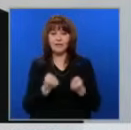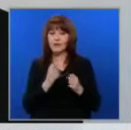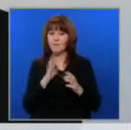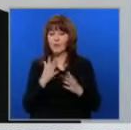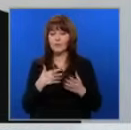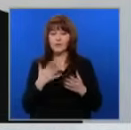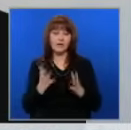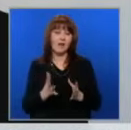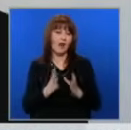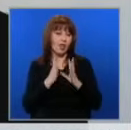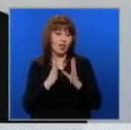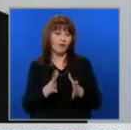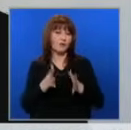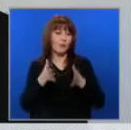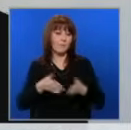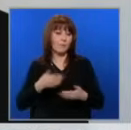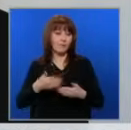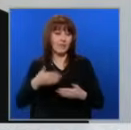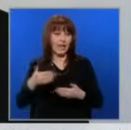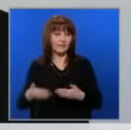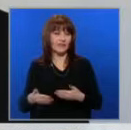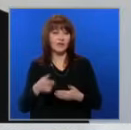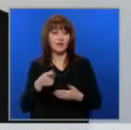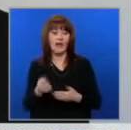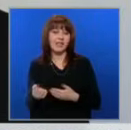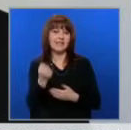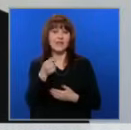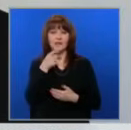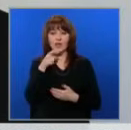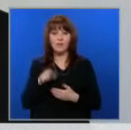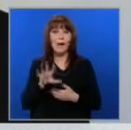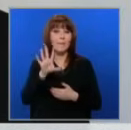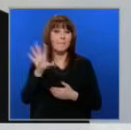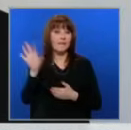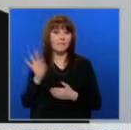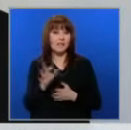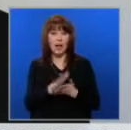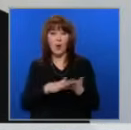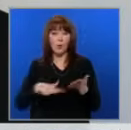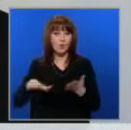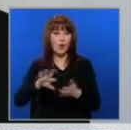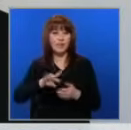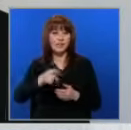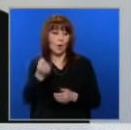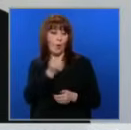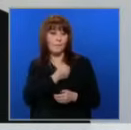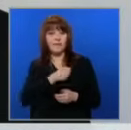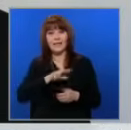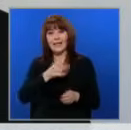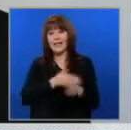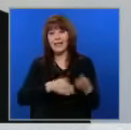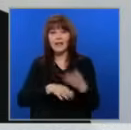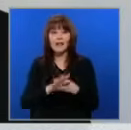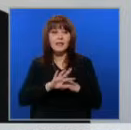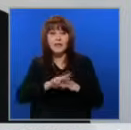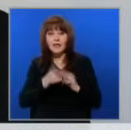апокалиптични последствия за ивицата Газа. Знам, че това е силна дума, но към момента вече 5% от населението са или убити и ранени, или са в